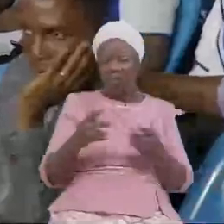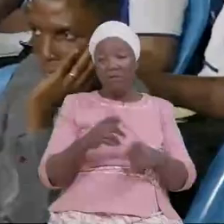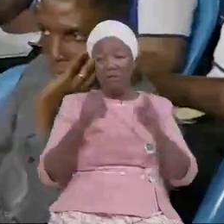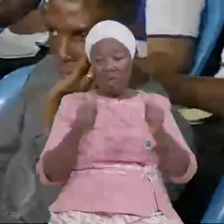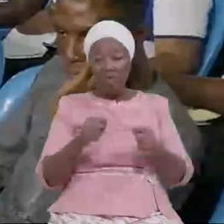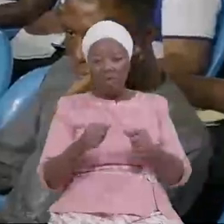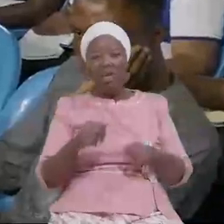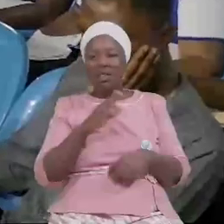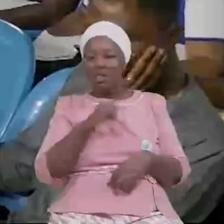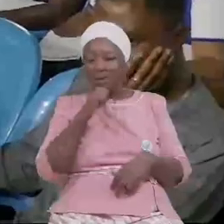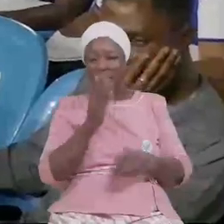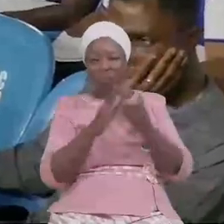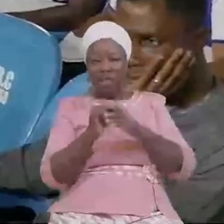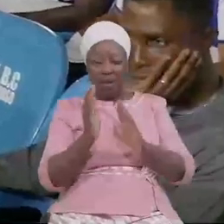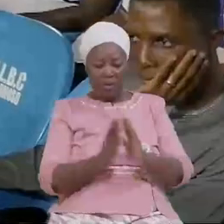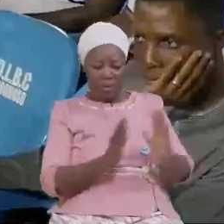n'y a rien